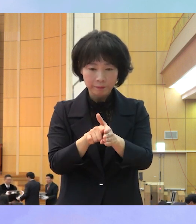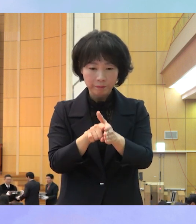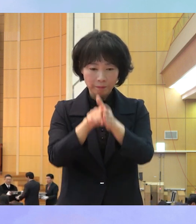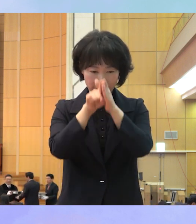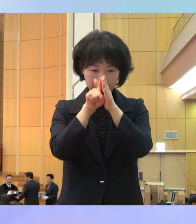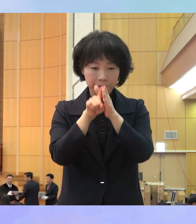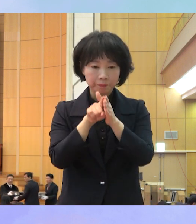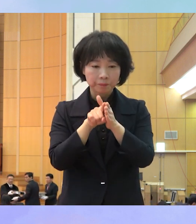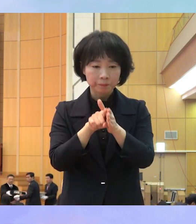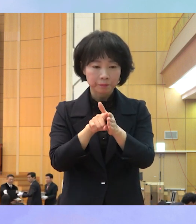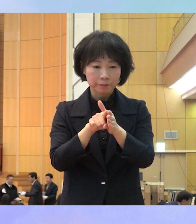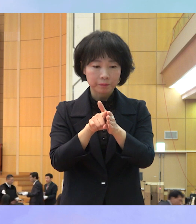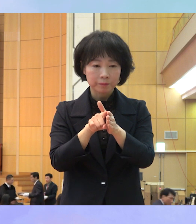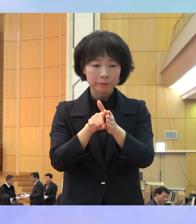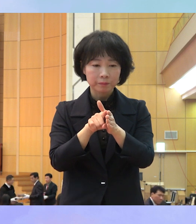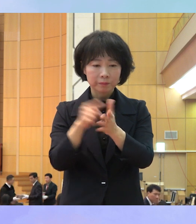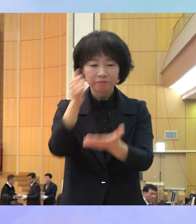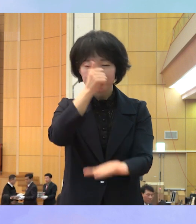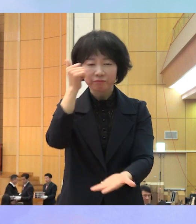위하여